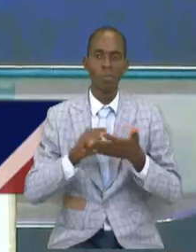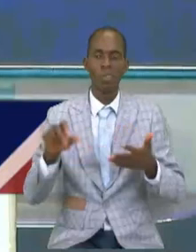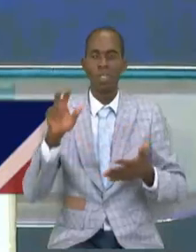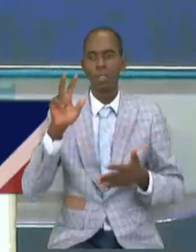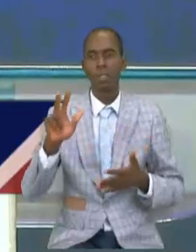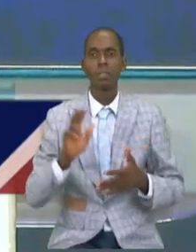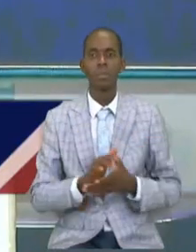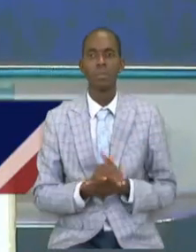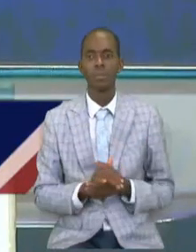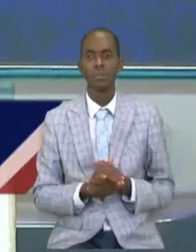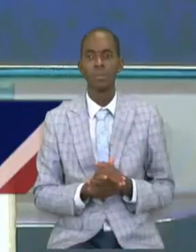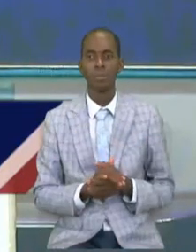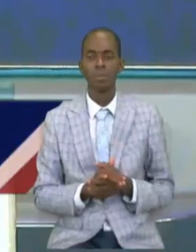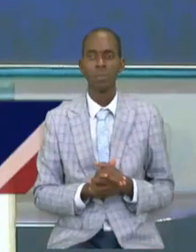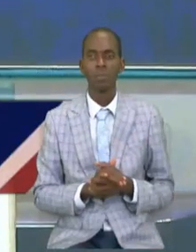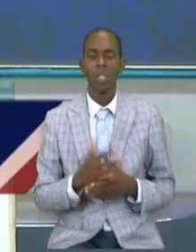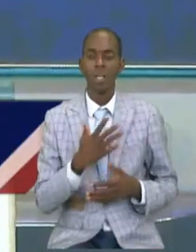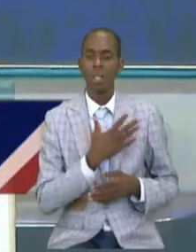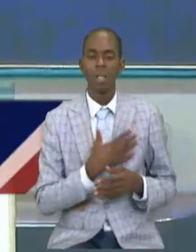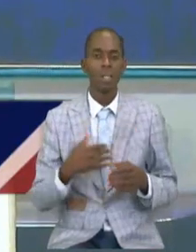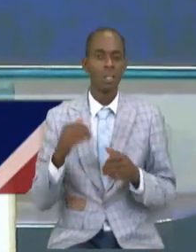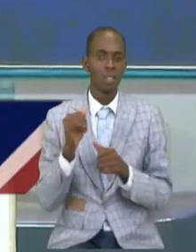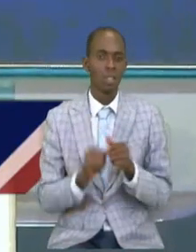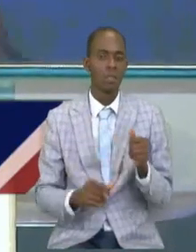Lisons le verset 3.